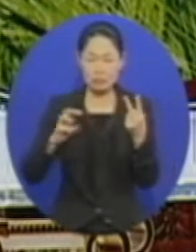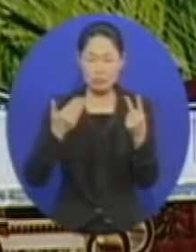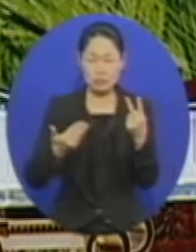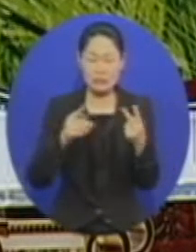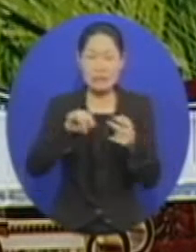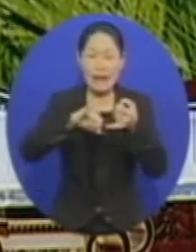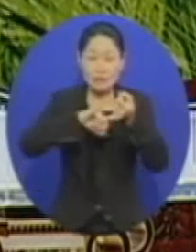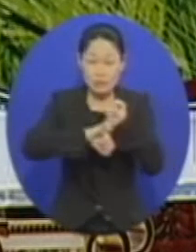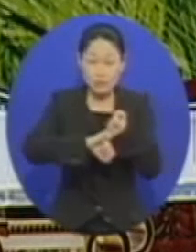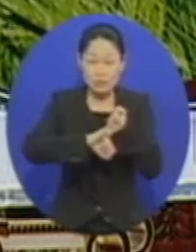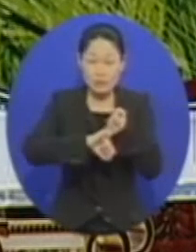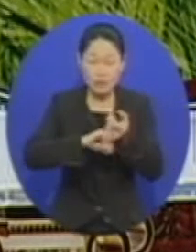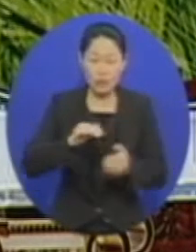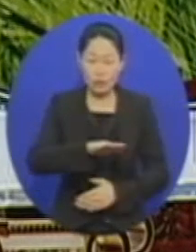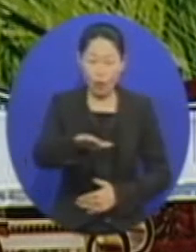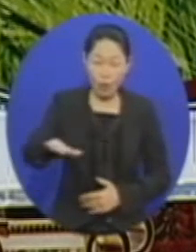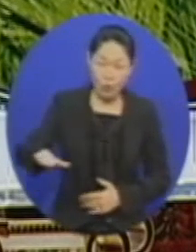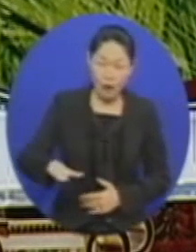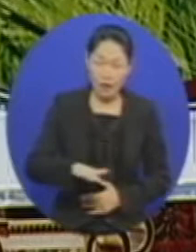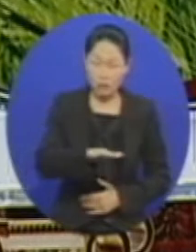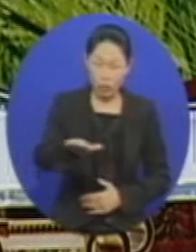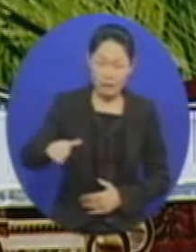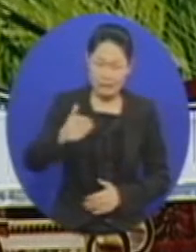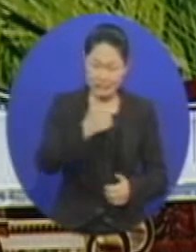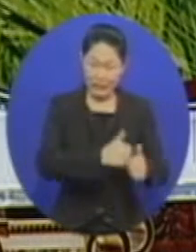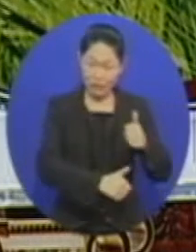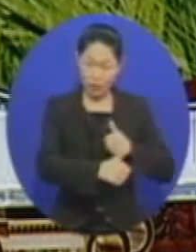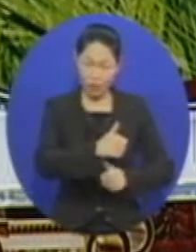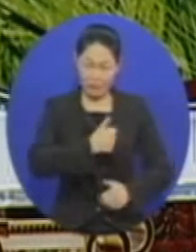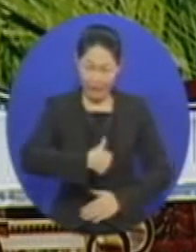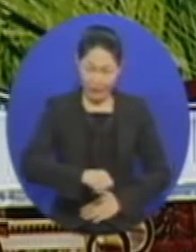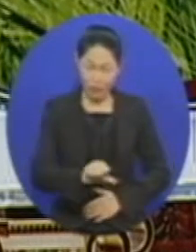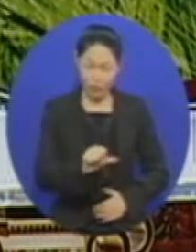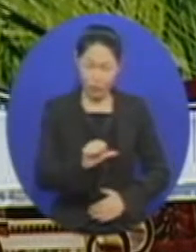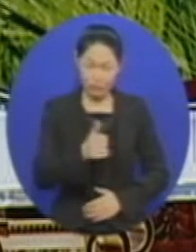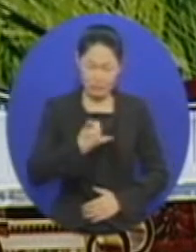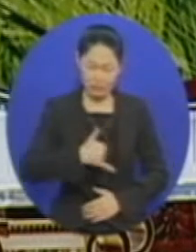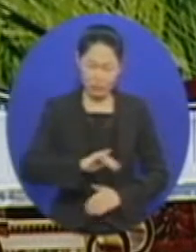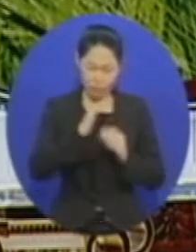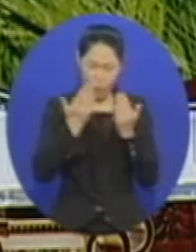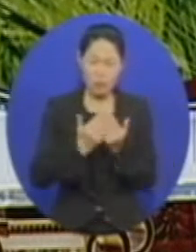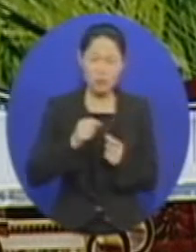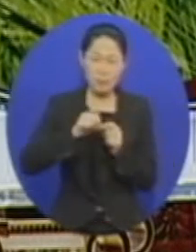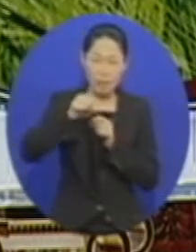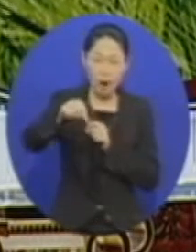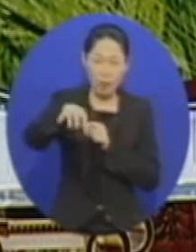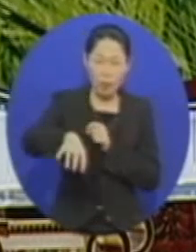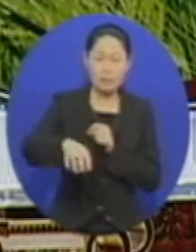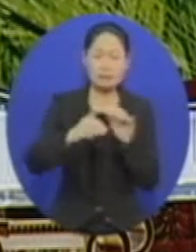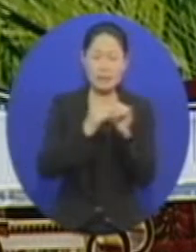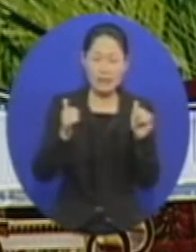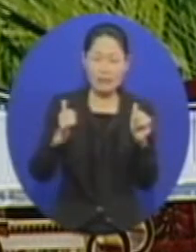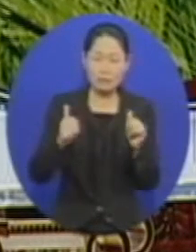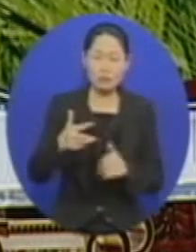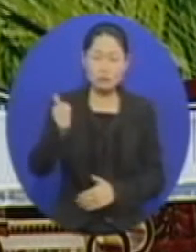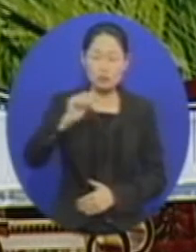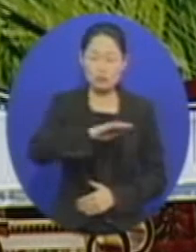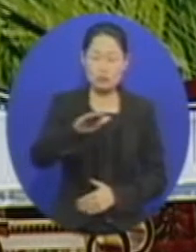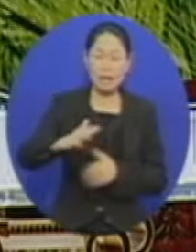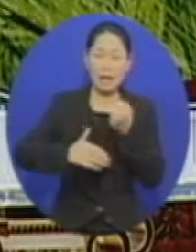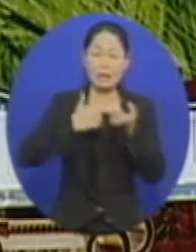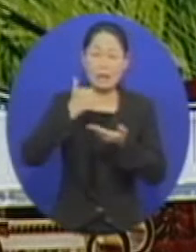약속은 너희와 너희 자녀와 모든 먼 데 사람 곧 주 우리 하나님이 얼마든지